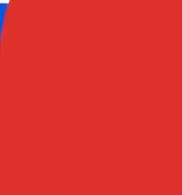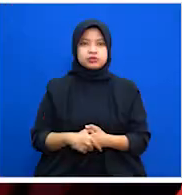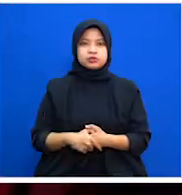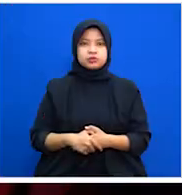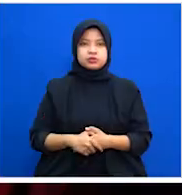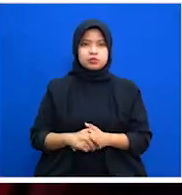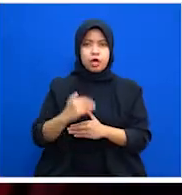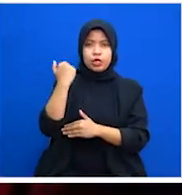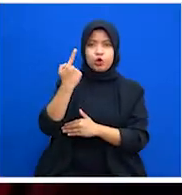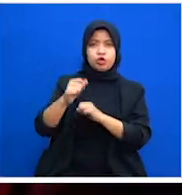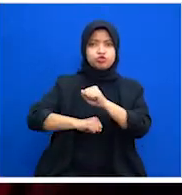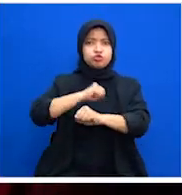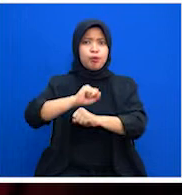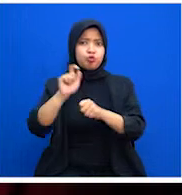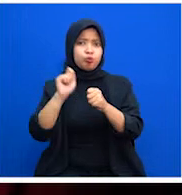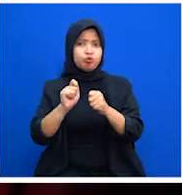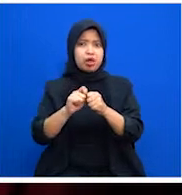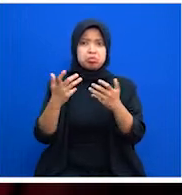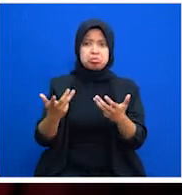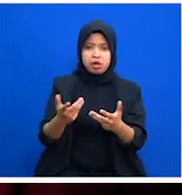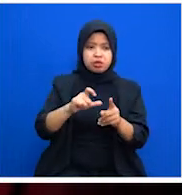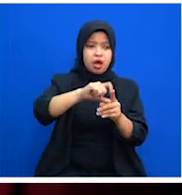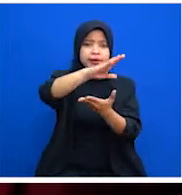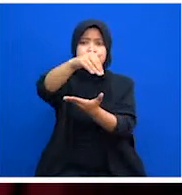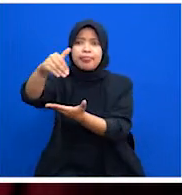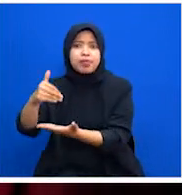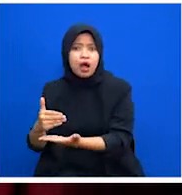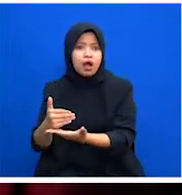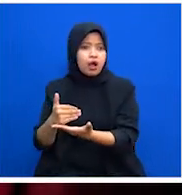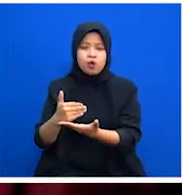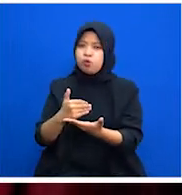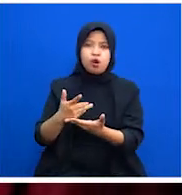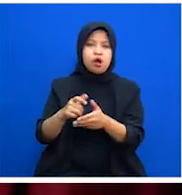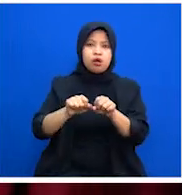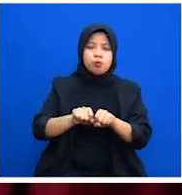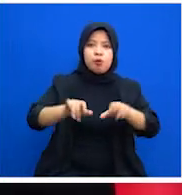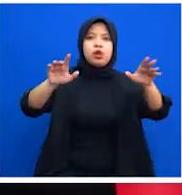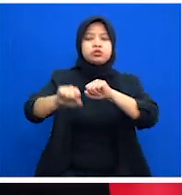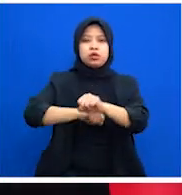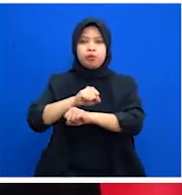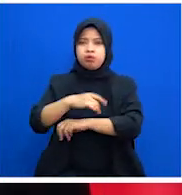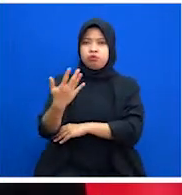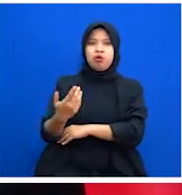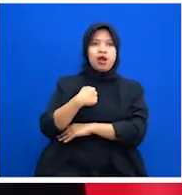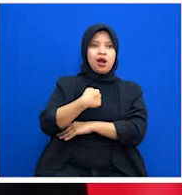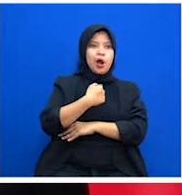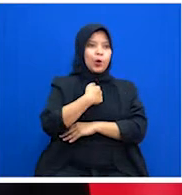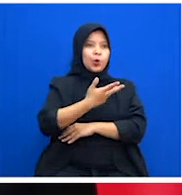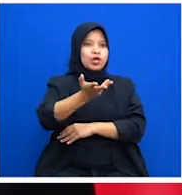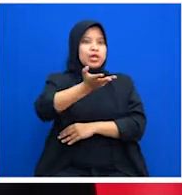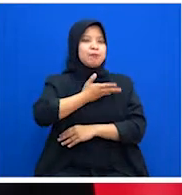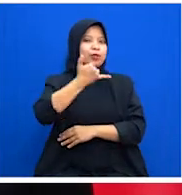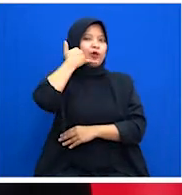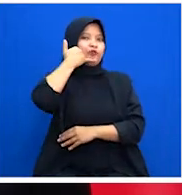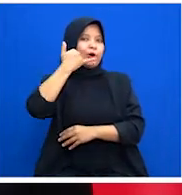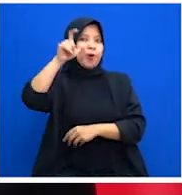Hai YouTube katanya buatan Singapura terus datanya bisa bocor ke Singapura Oh berarti nanti gua bisa terima my